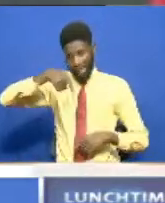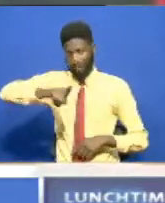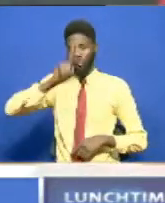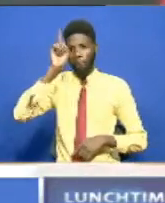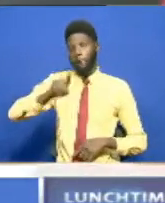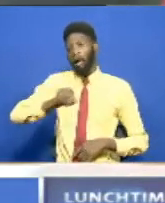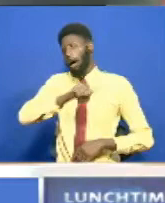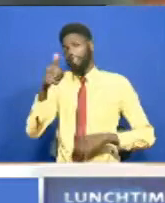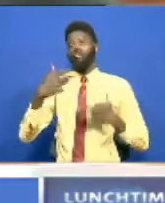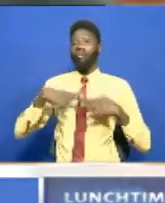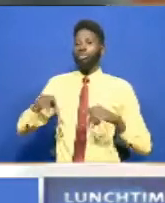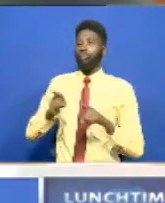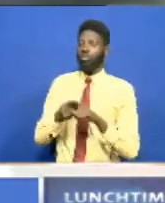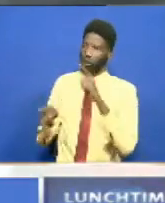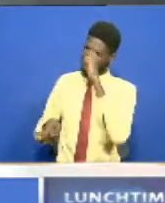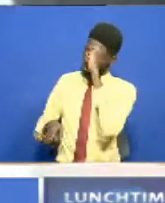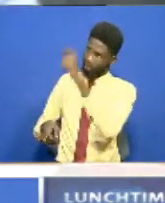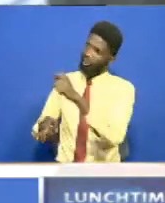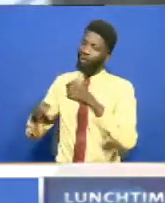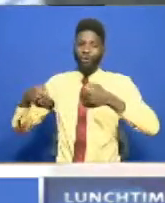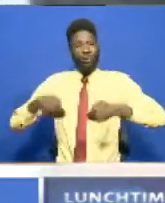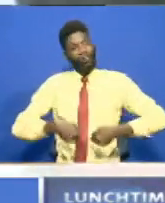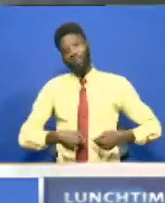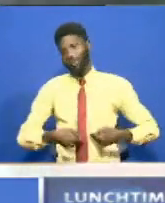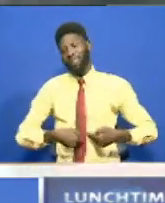Vijana, jameni,